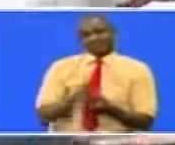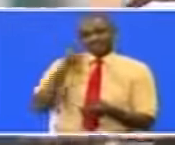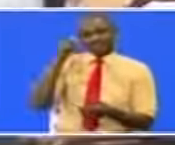kisii